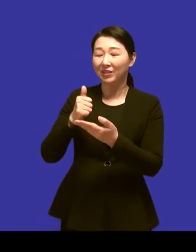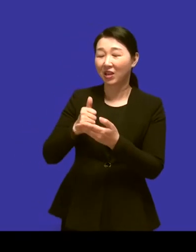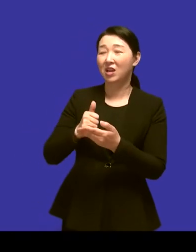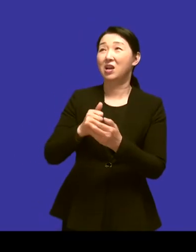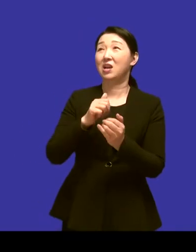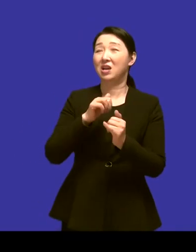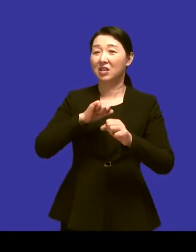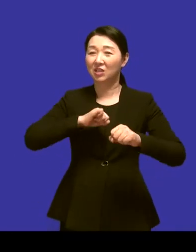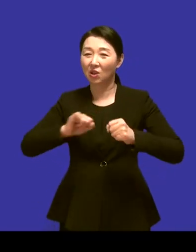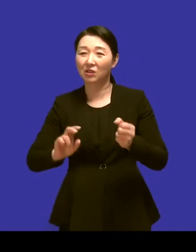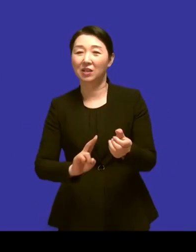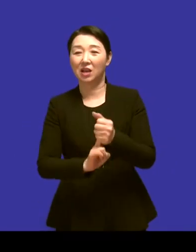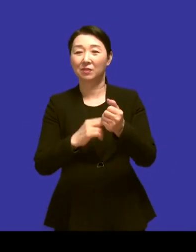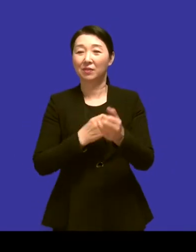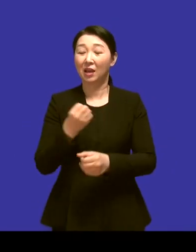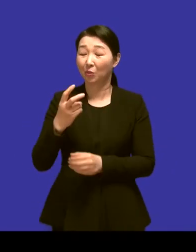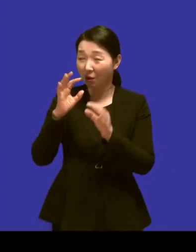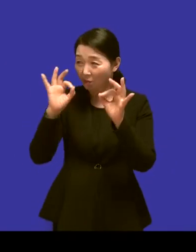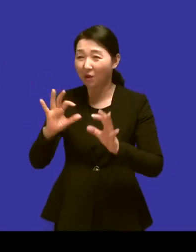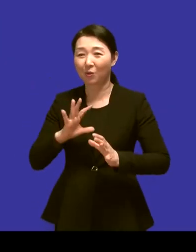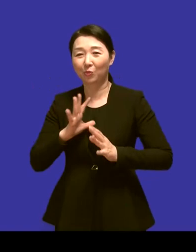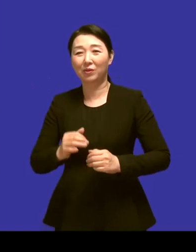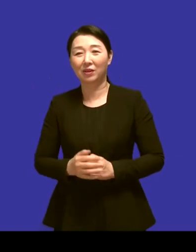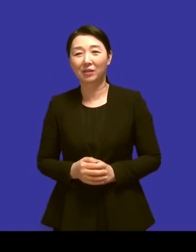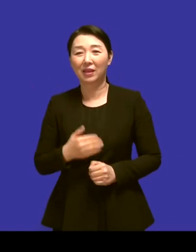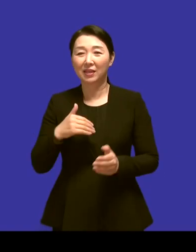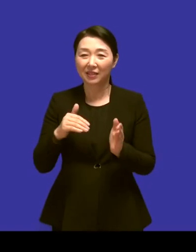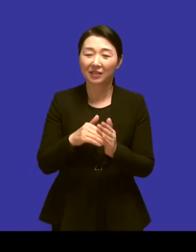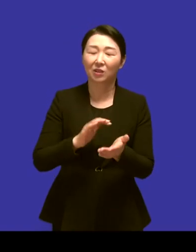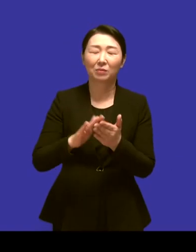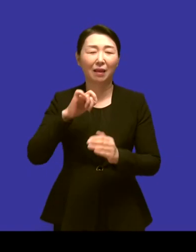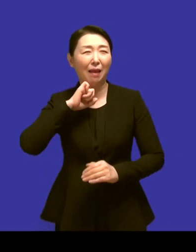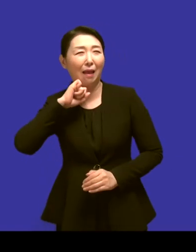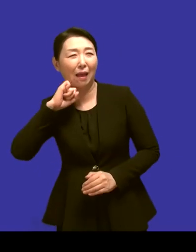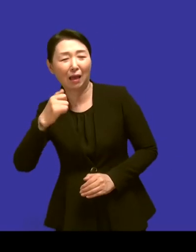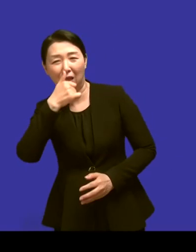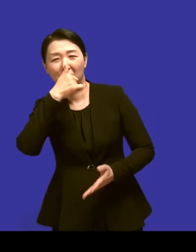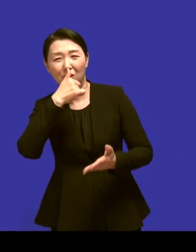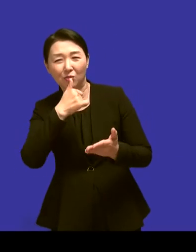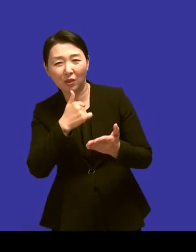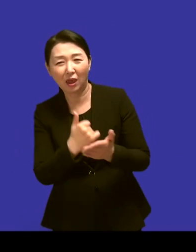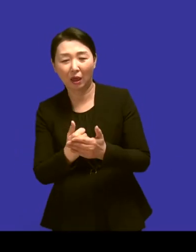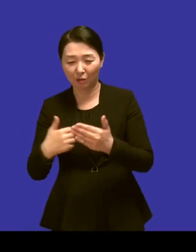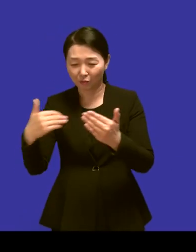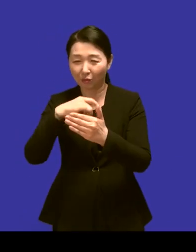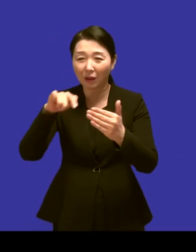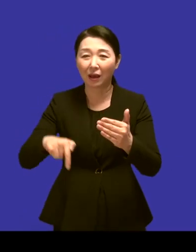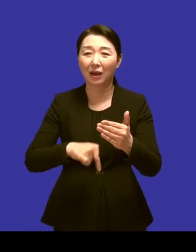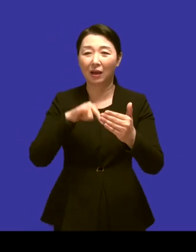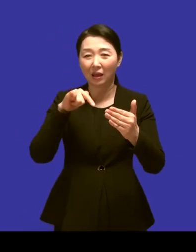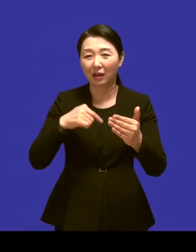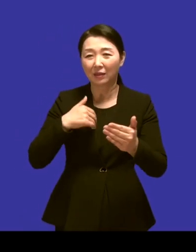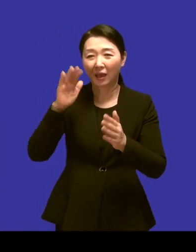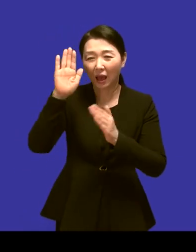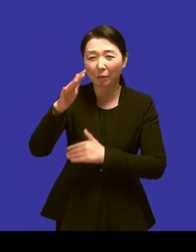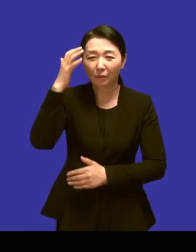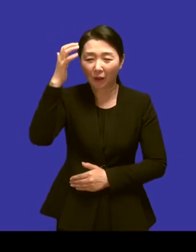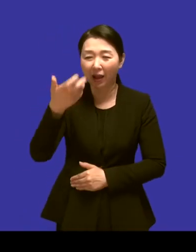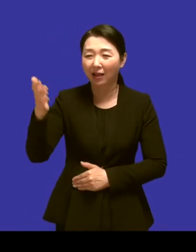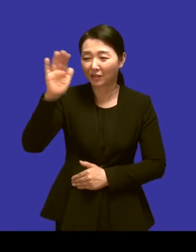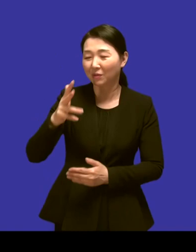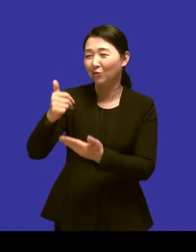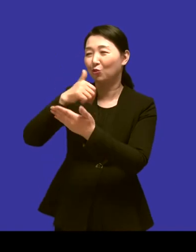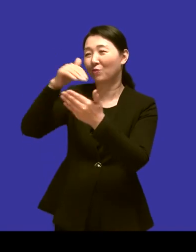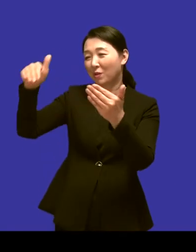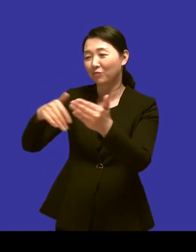주님의 역사심 나 또 한 번 놀라네 날 끝없이 올감했던 죄들을 골라내 내 앞길이 곤란했지만 주님의